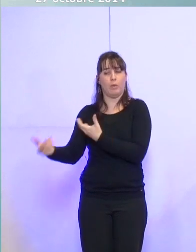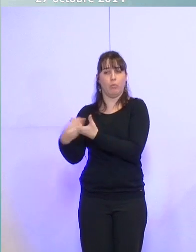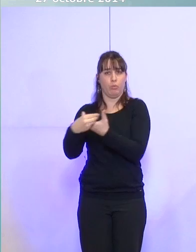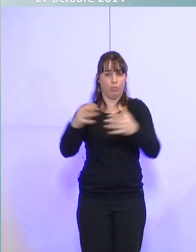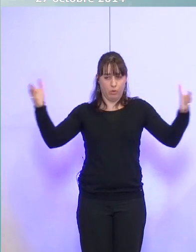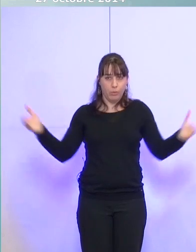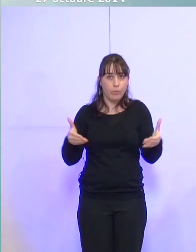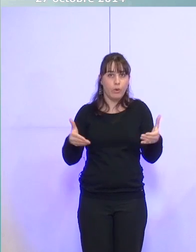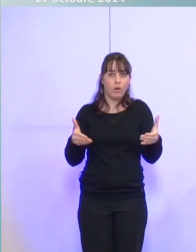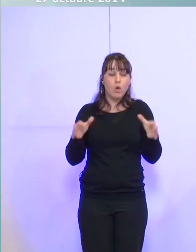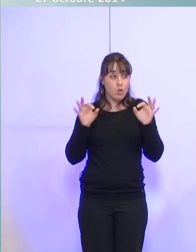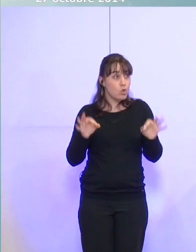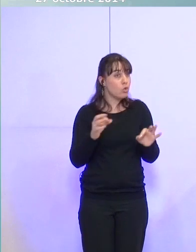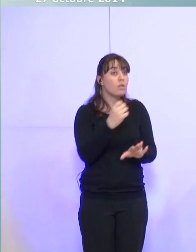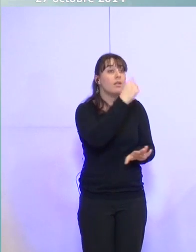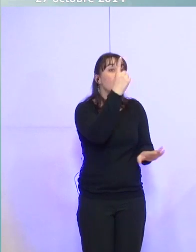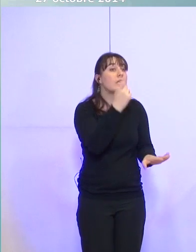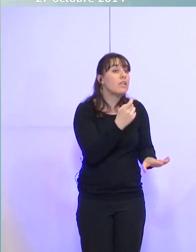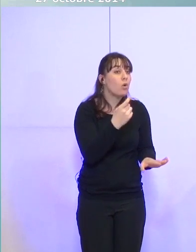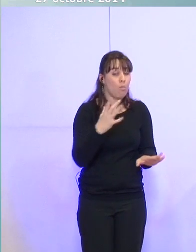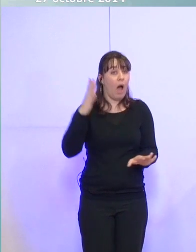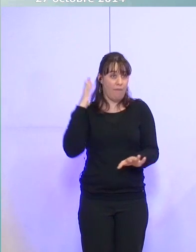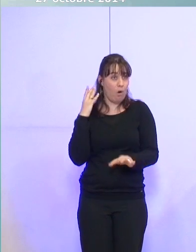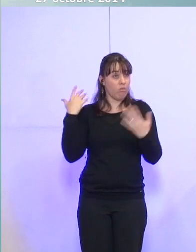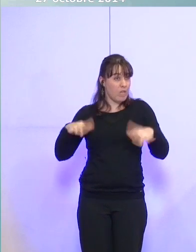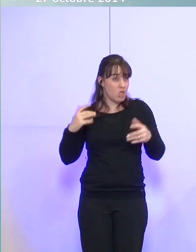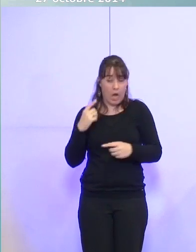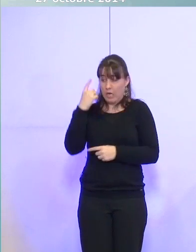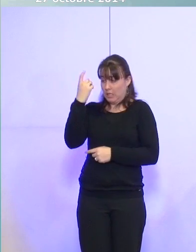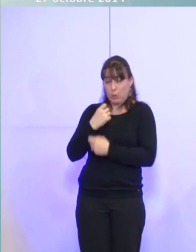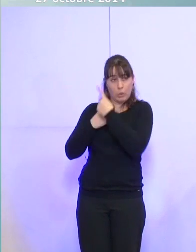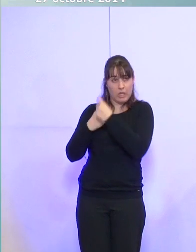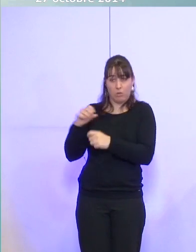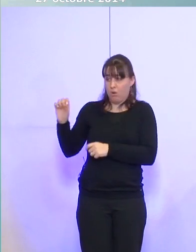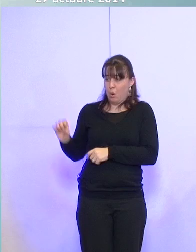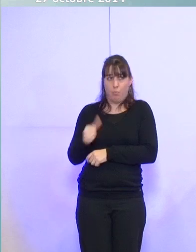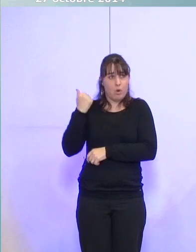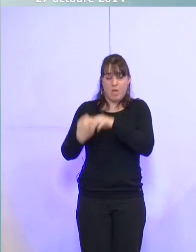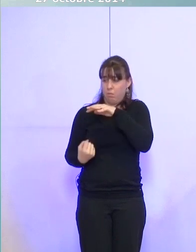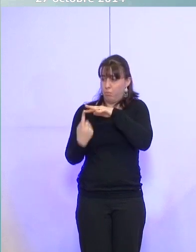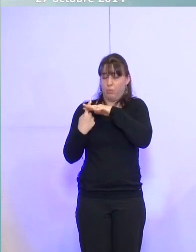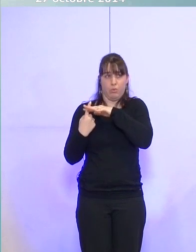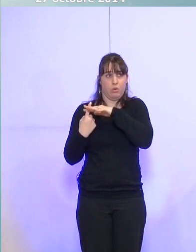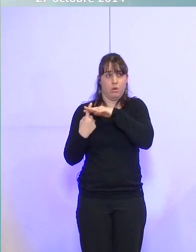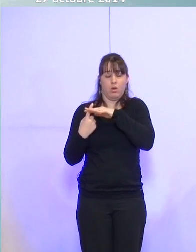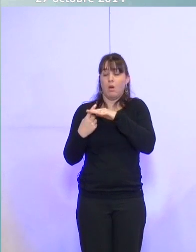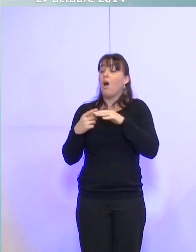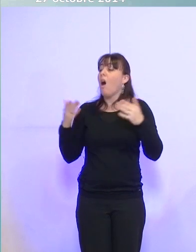question-là, celle que vous posez, qui nous a été, qui a été première pour nous, à savoir,